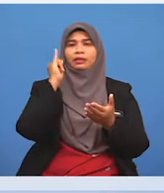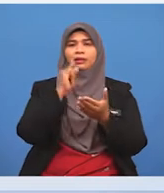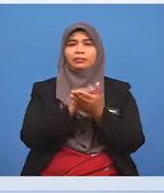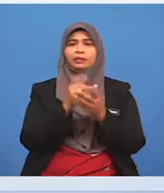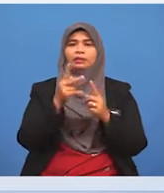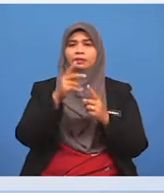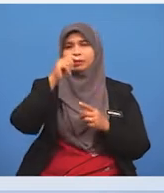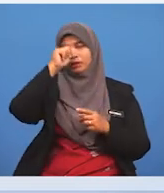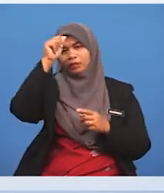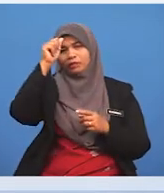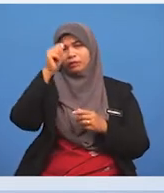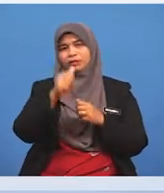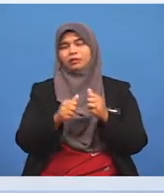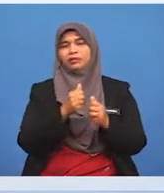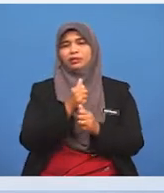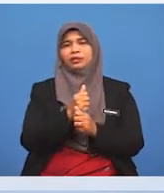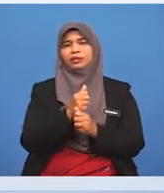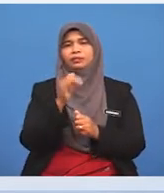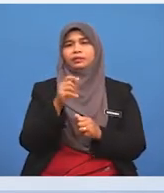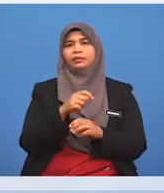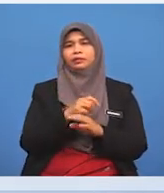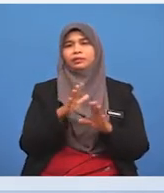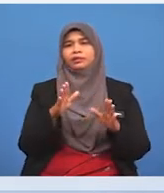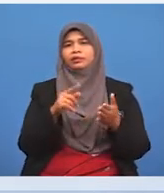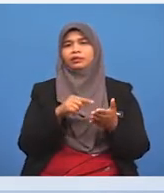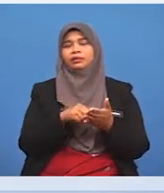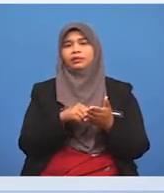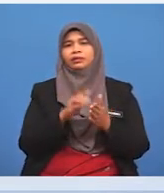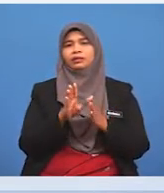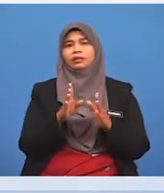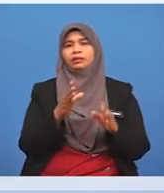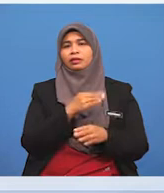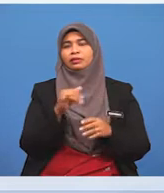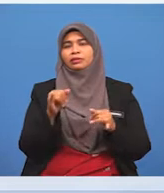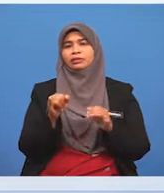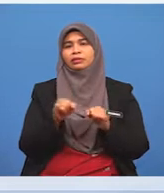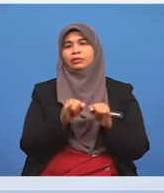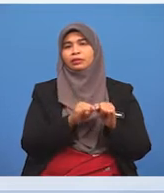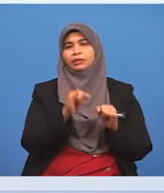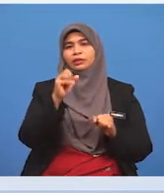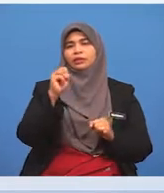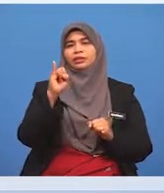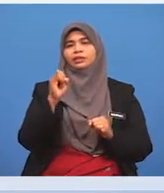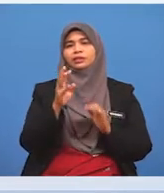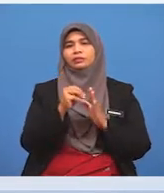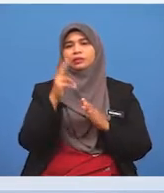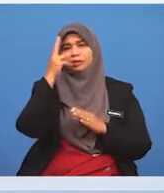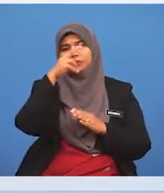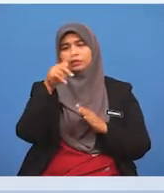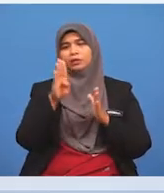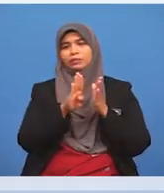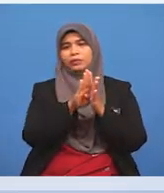kepada Allah. Alam semesta yang terbentang ini beserta isinya merupakan bukti